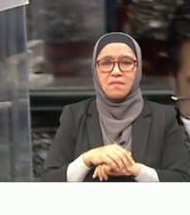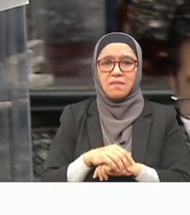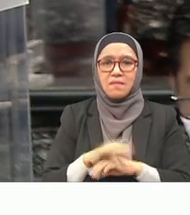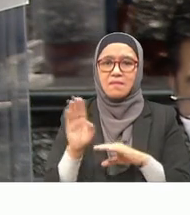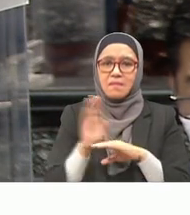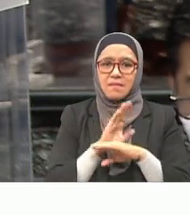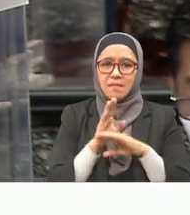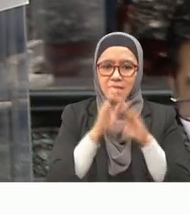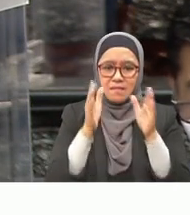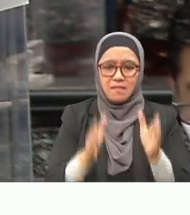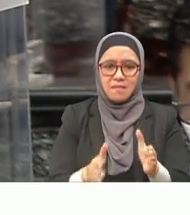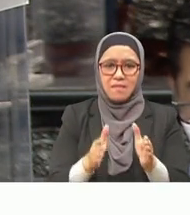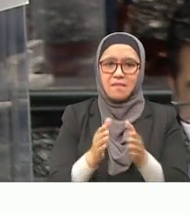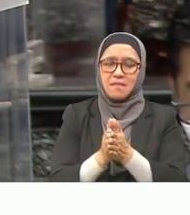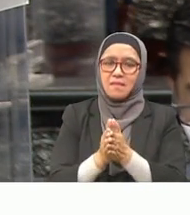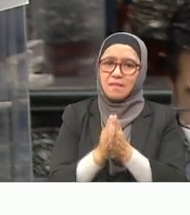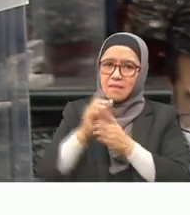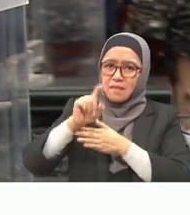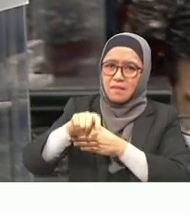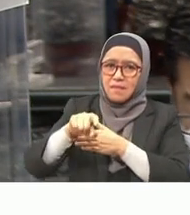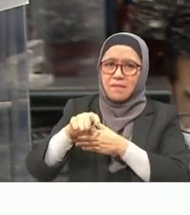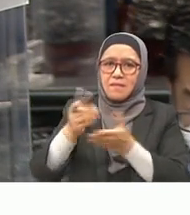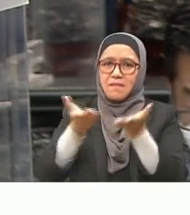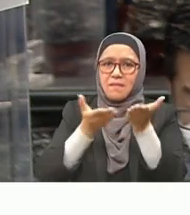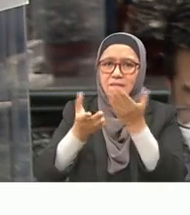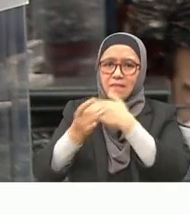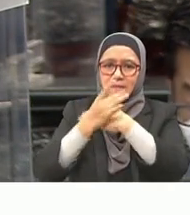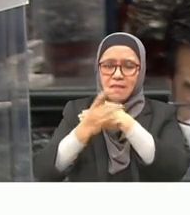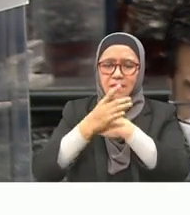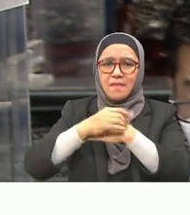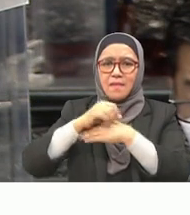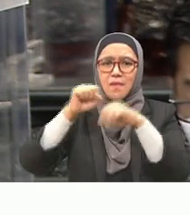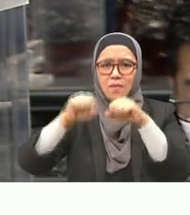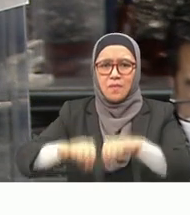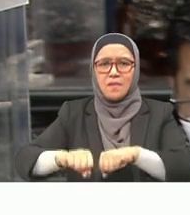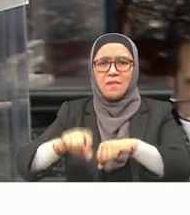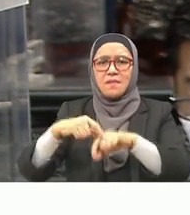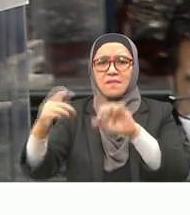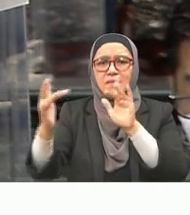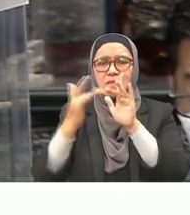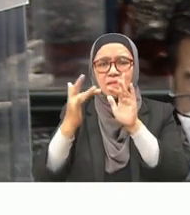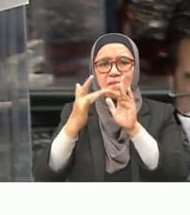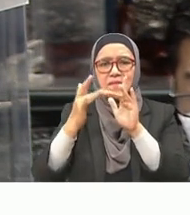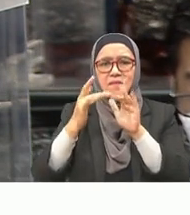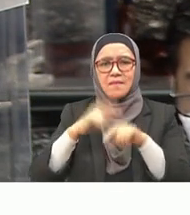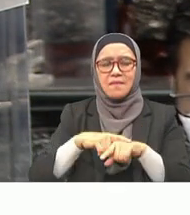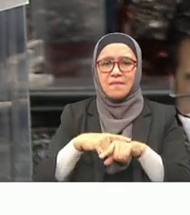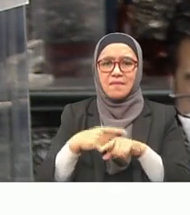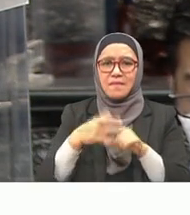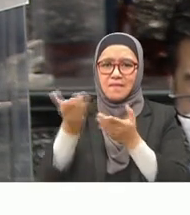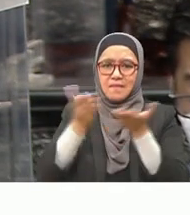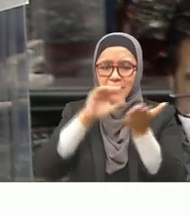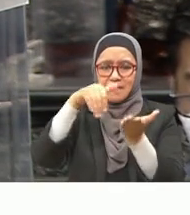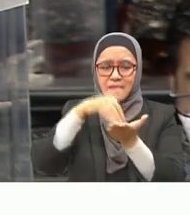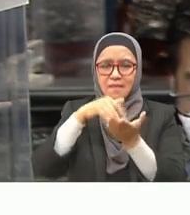memerlukan Hikmat nasihat boleh menghubungi pusat the Hikmat pelanggan fixed diinstruksikan dengan dan